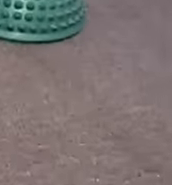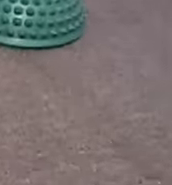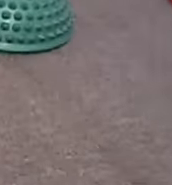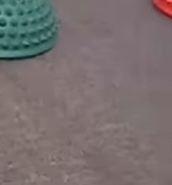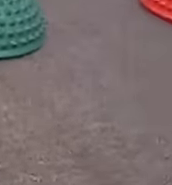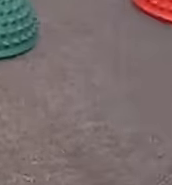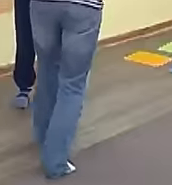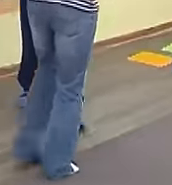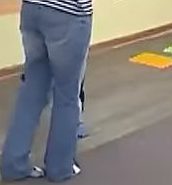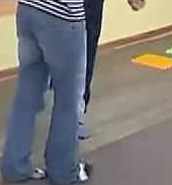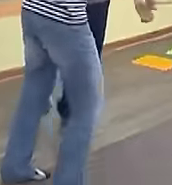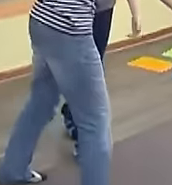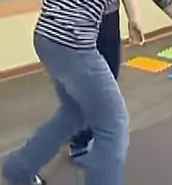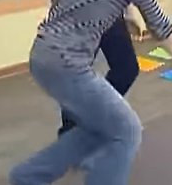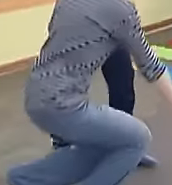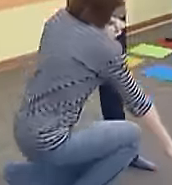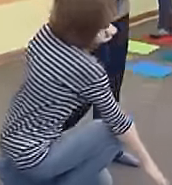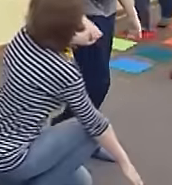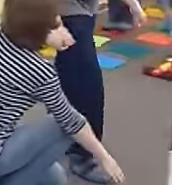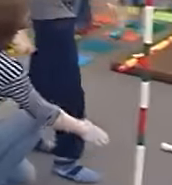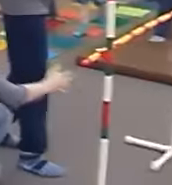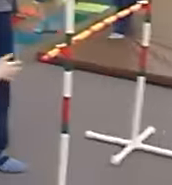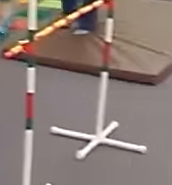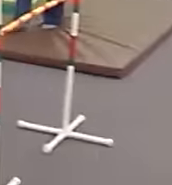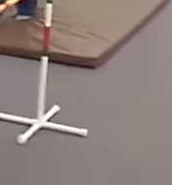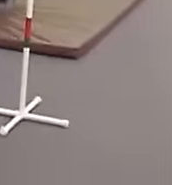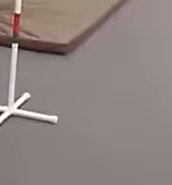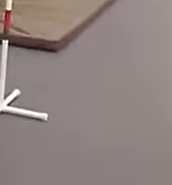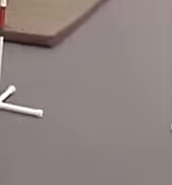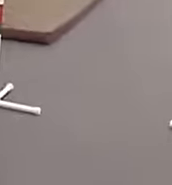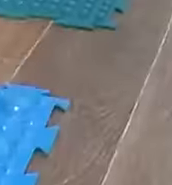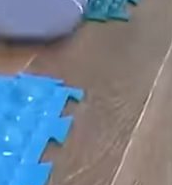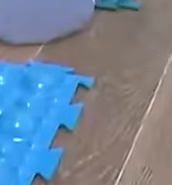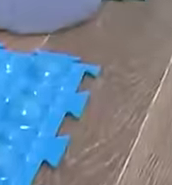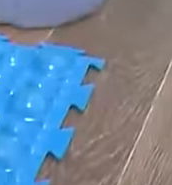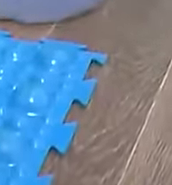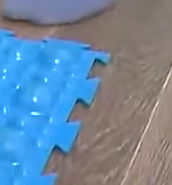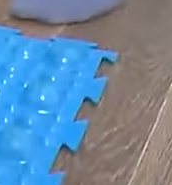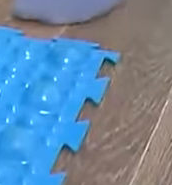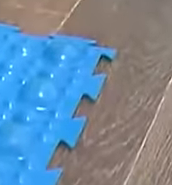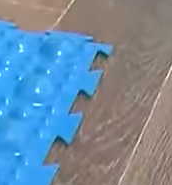Солнышко из-за серых туч, золотистым зернышком прыгнул первый луч.